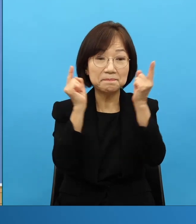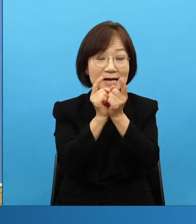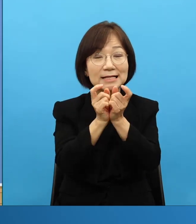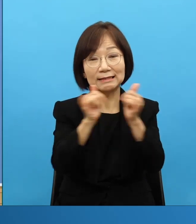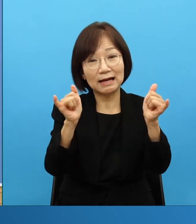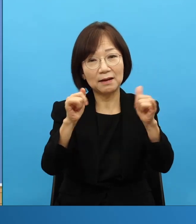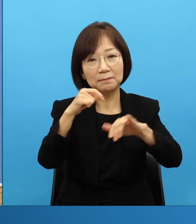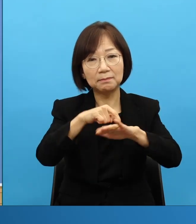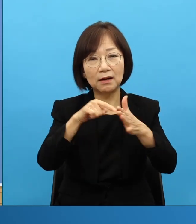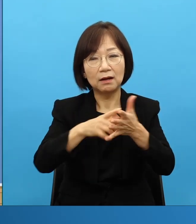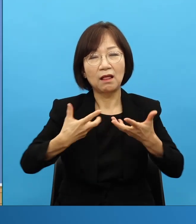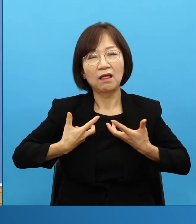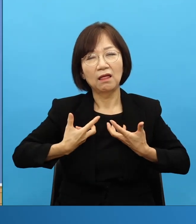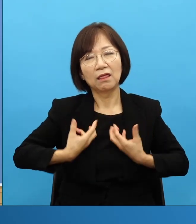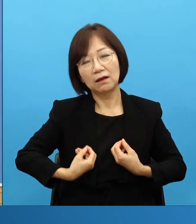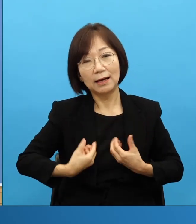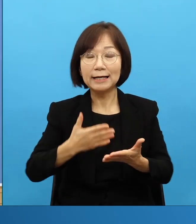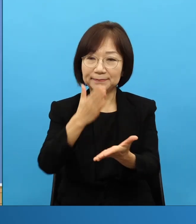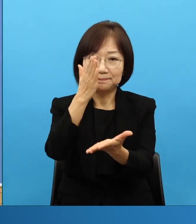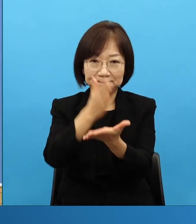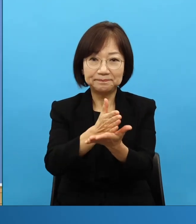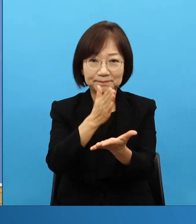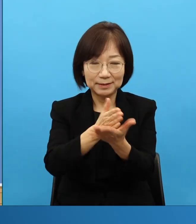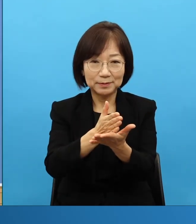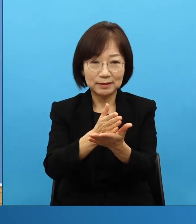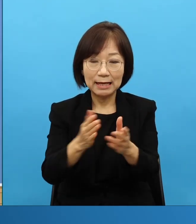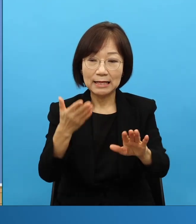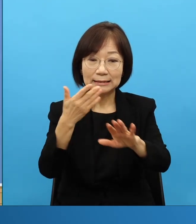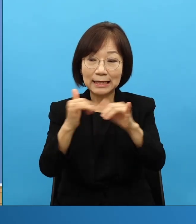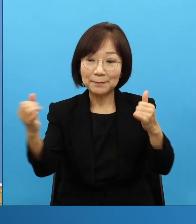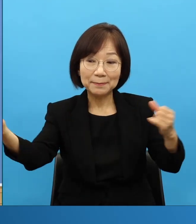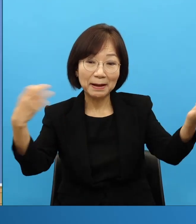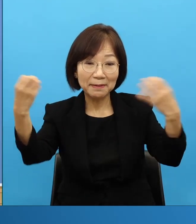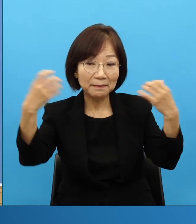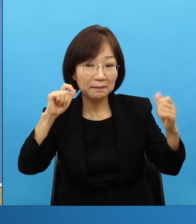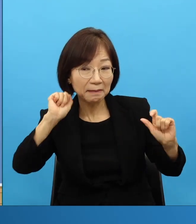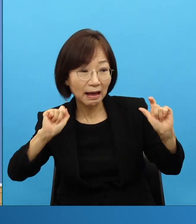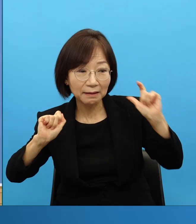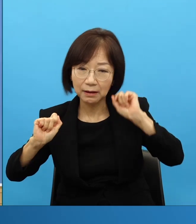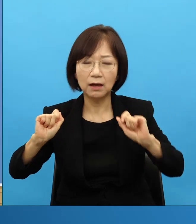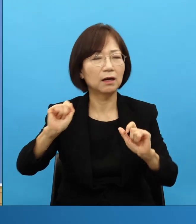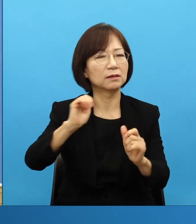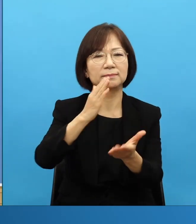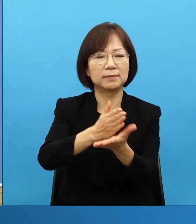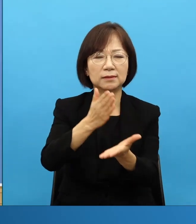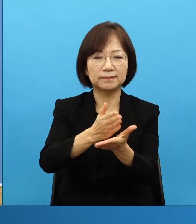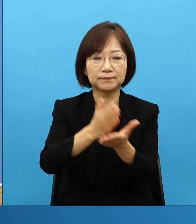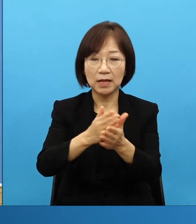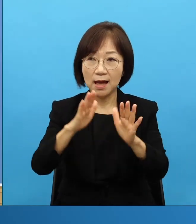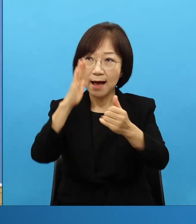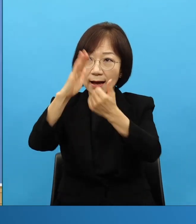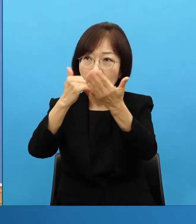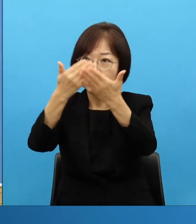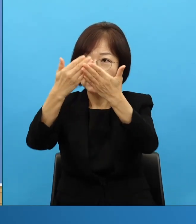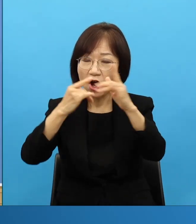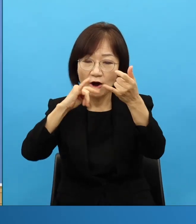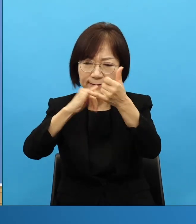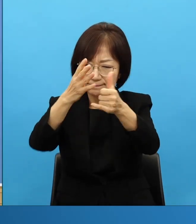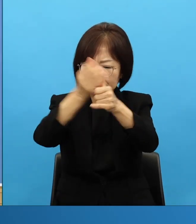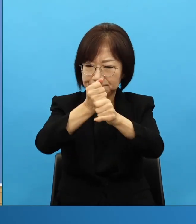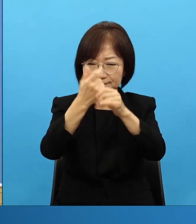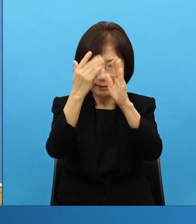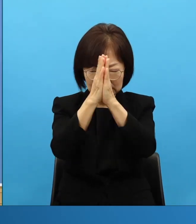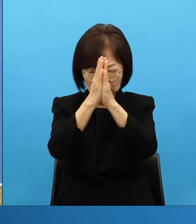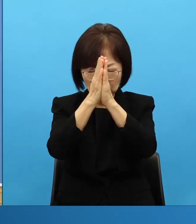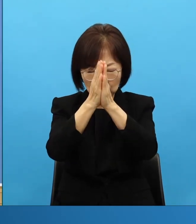are facing difficulties, do not be in 사람 말 듣지 마세요. Do not listen to the words of people. 하나님의 언약 붙잡고 기도하세요. Hold to the